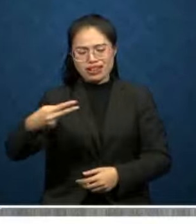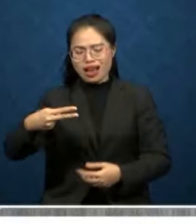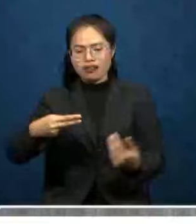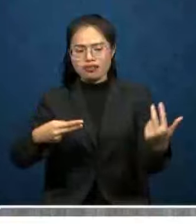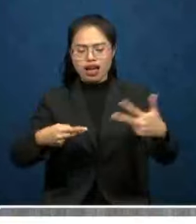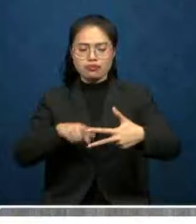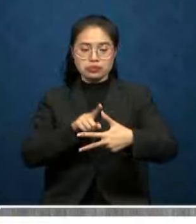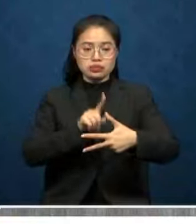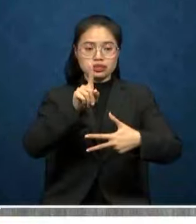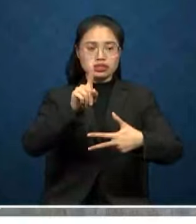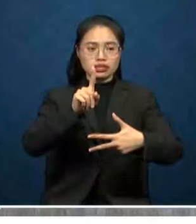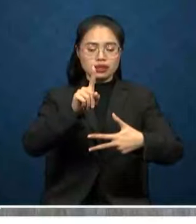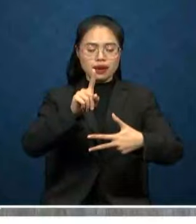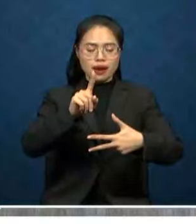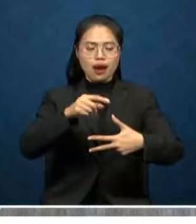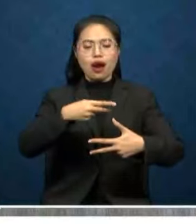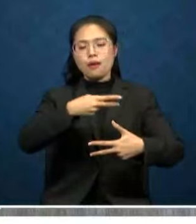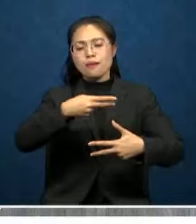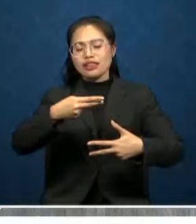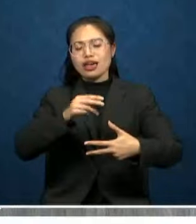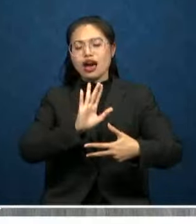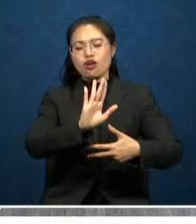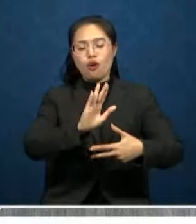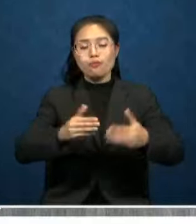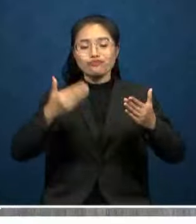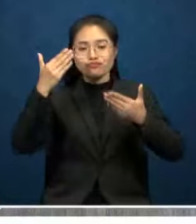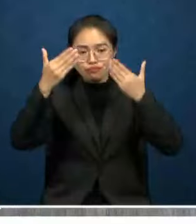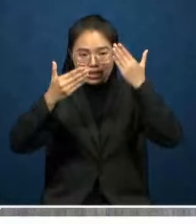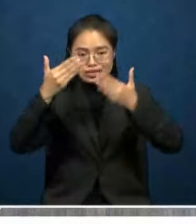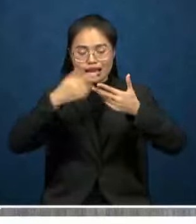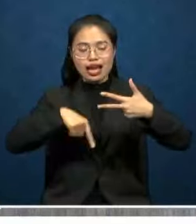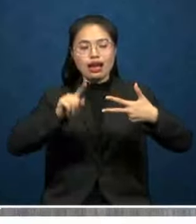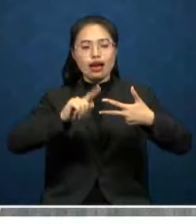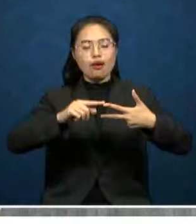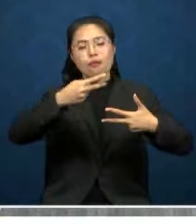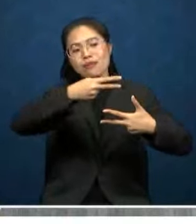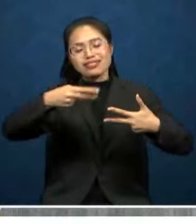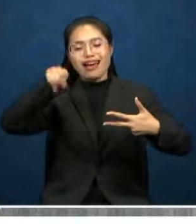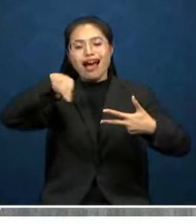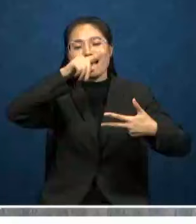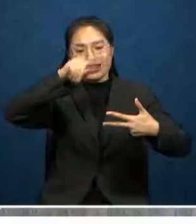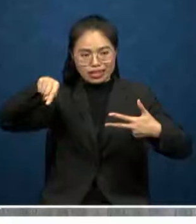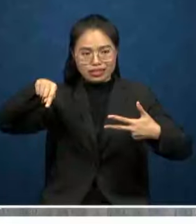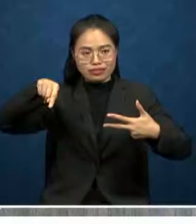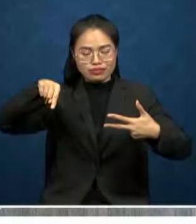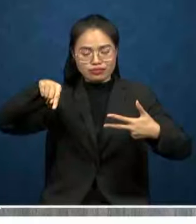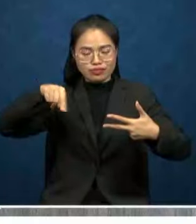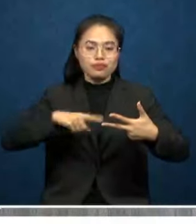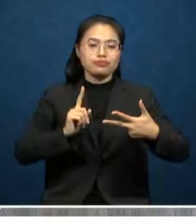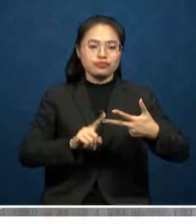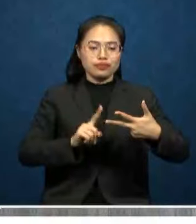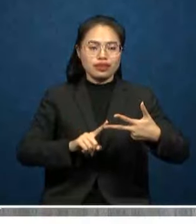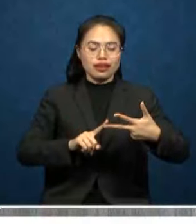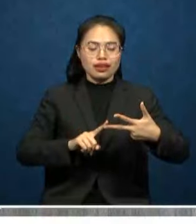1คือภาษาบาฮาม่ามาเลภาษาที่ 2ก็คือภาษาอังกฤษซึ่งเป็นภาษาสากลและ